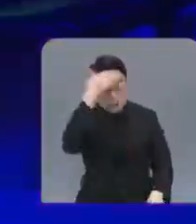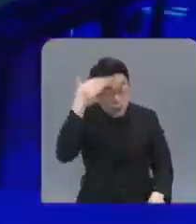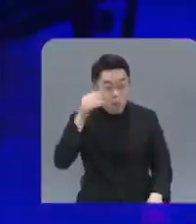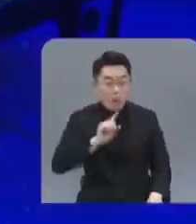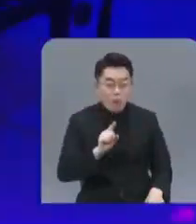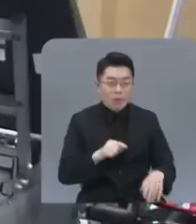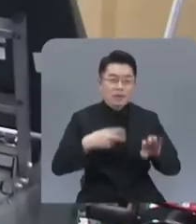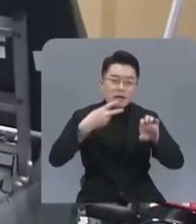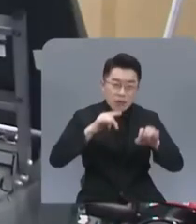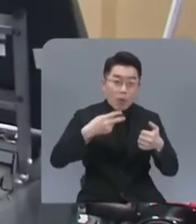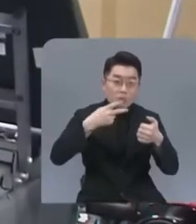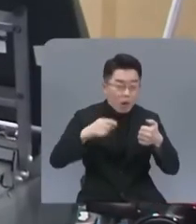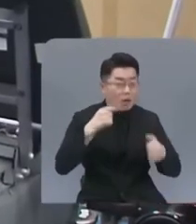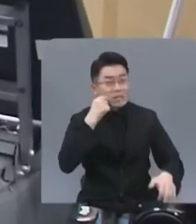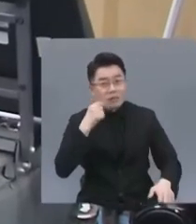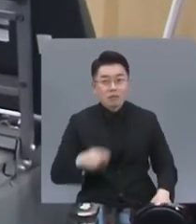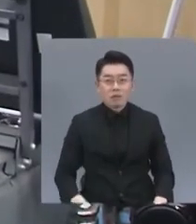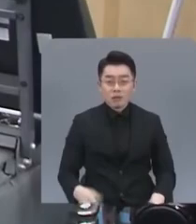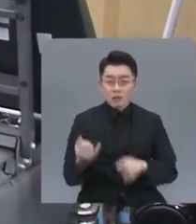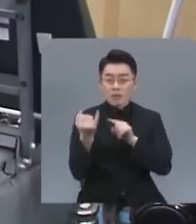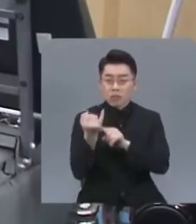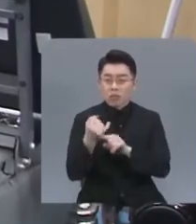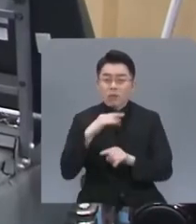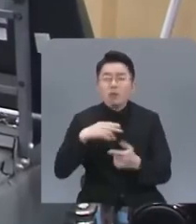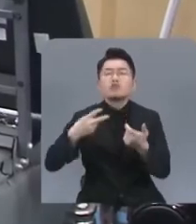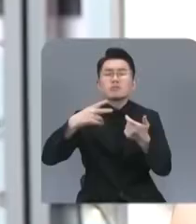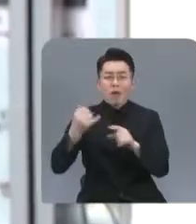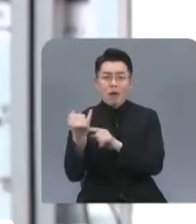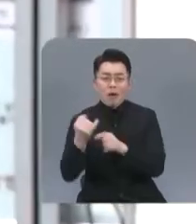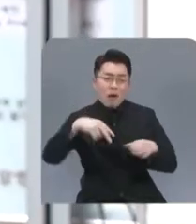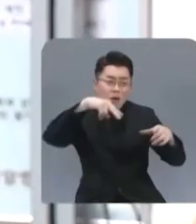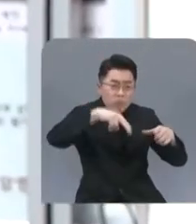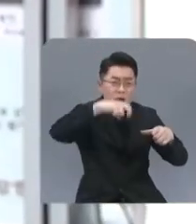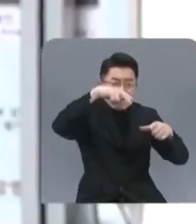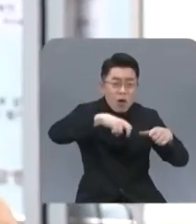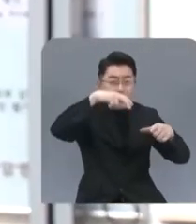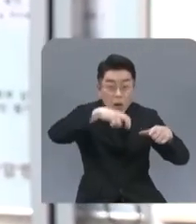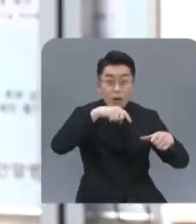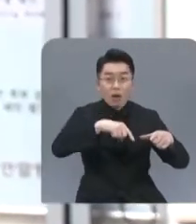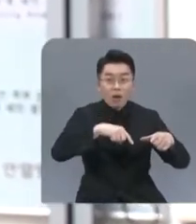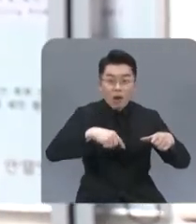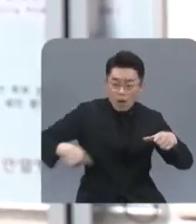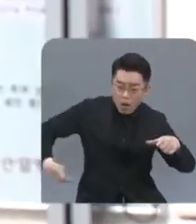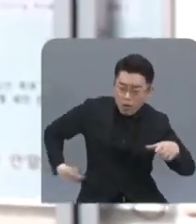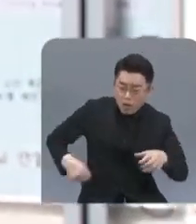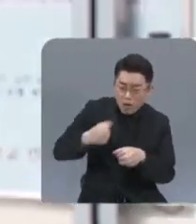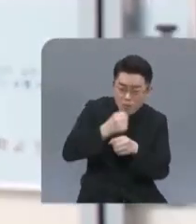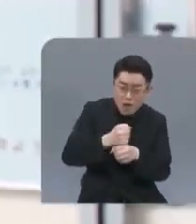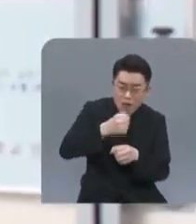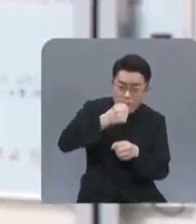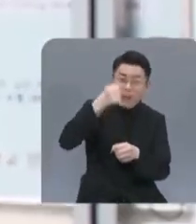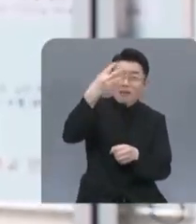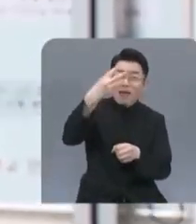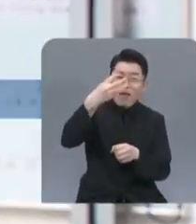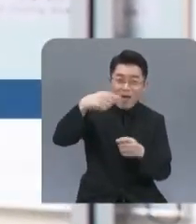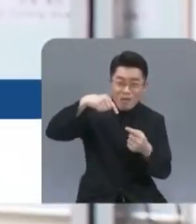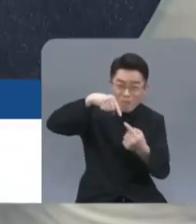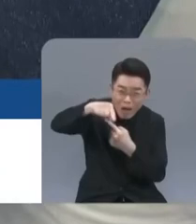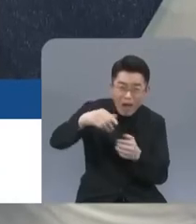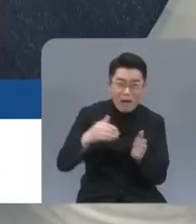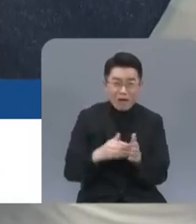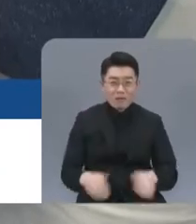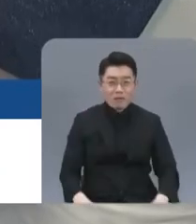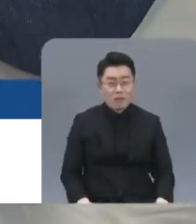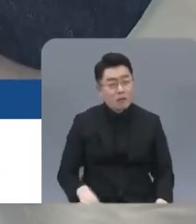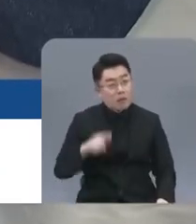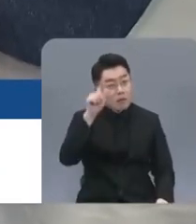선호합니다. 하지만 이 60대 여성은 트램펄린 운동을 한 뒤 등쪽 척추 세 군데가 골절됐습니다. 하루 했는데